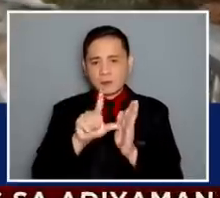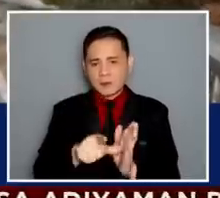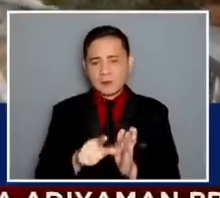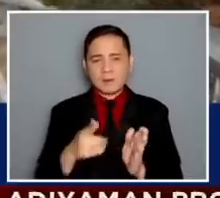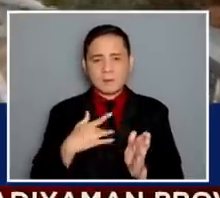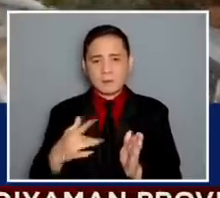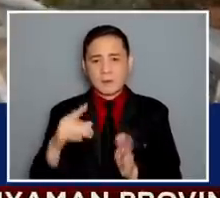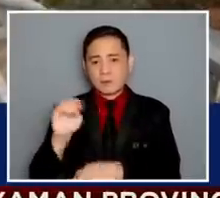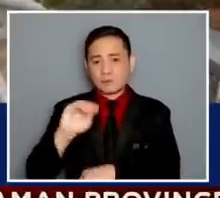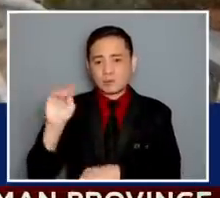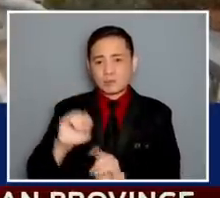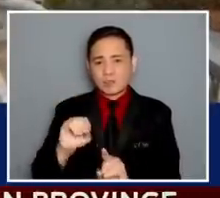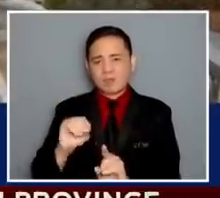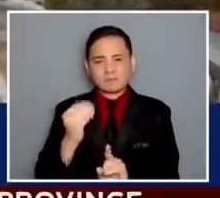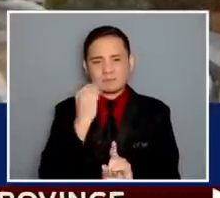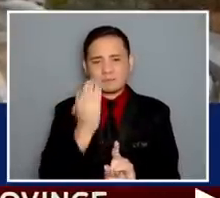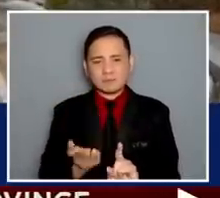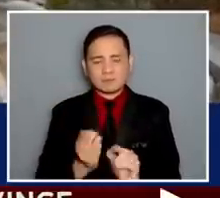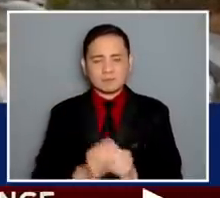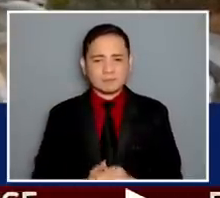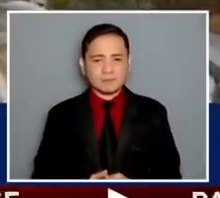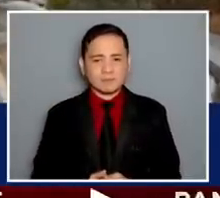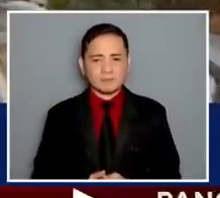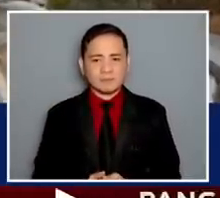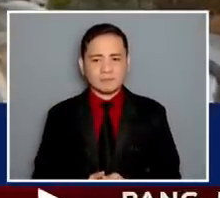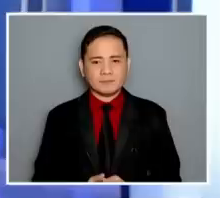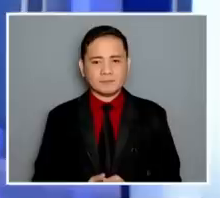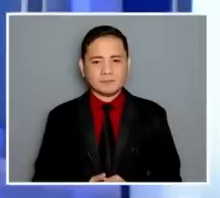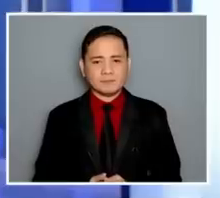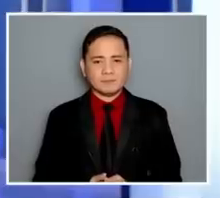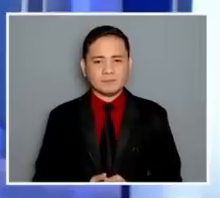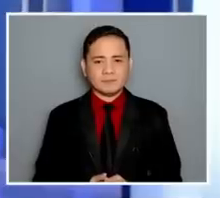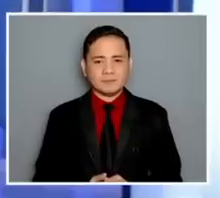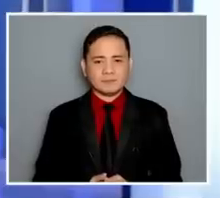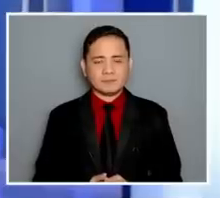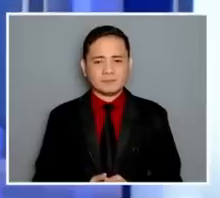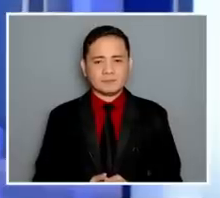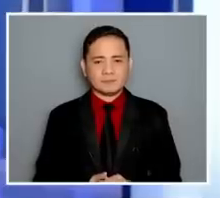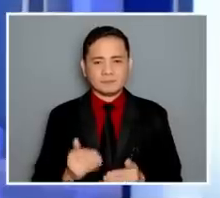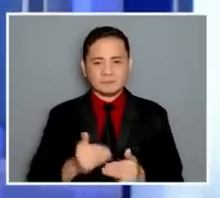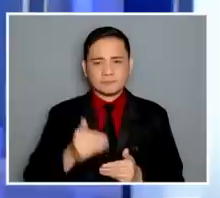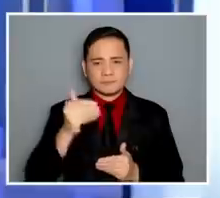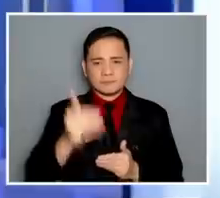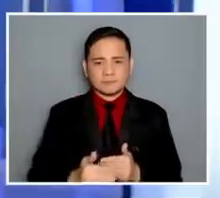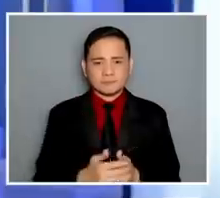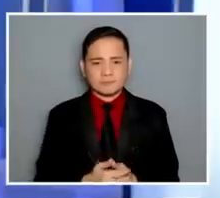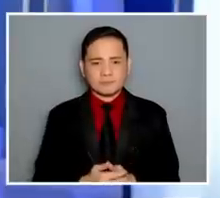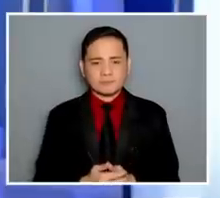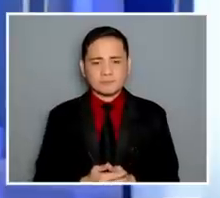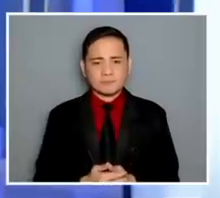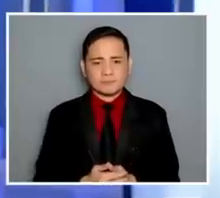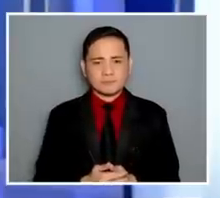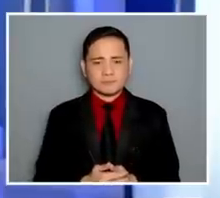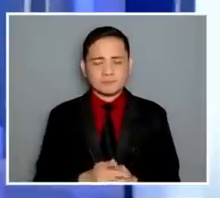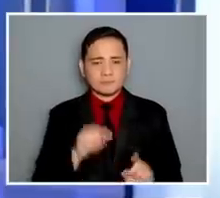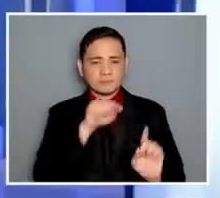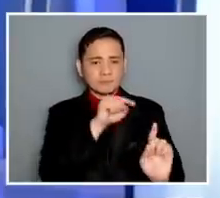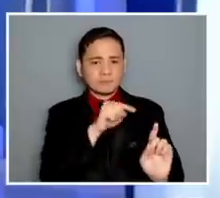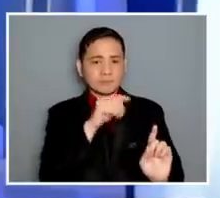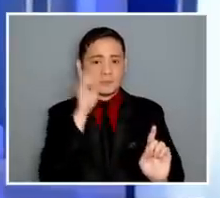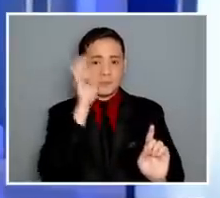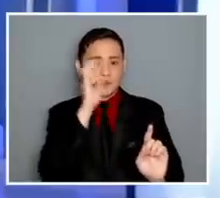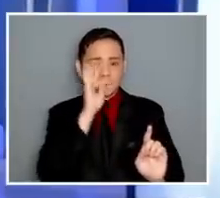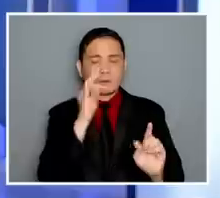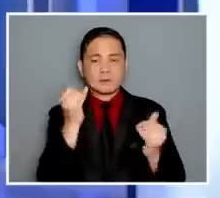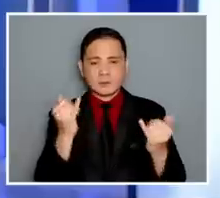Bianca Dava, ABS-CBN News. Nakauwi na sa Pilipinas ang turistang Pinay na una nang